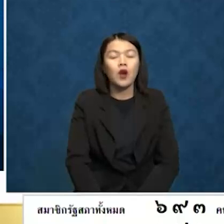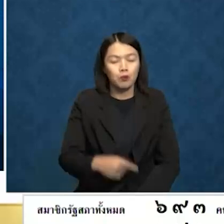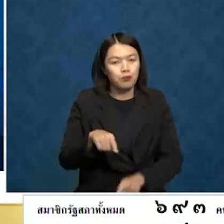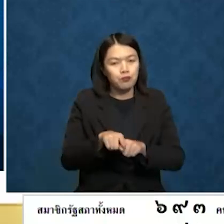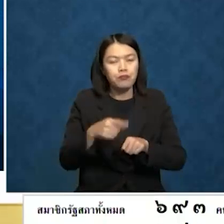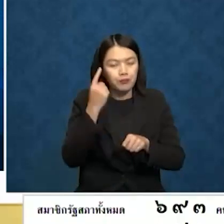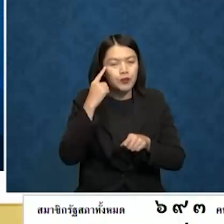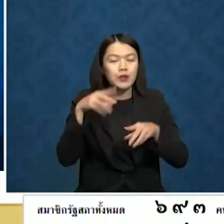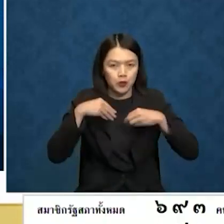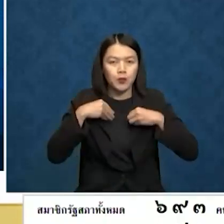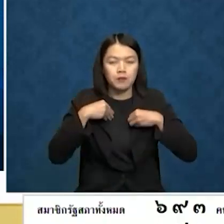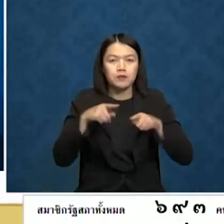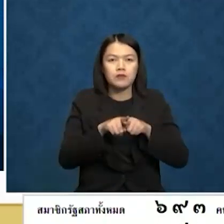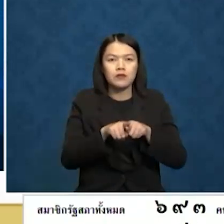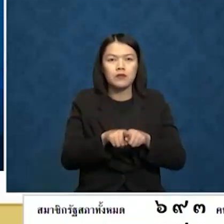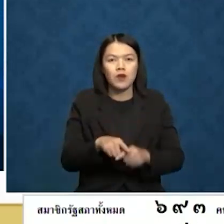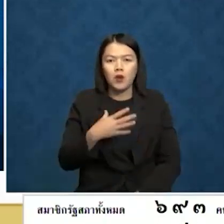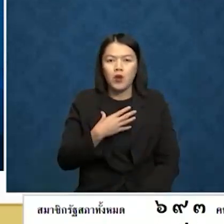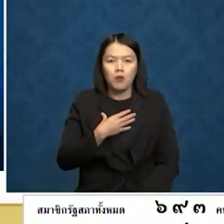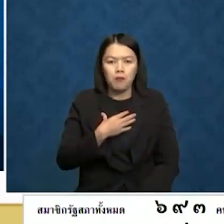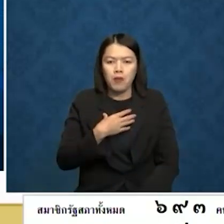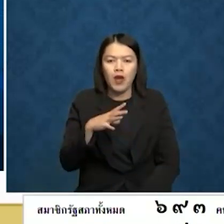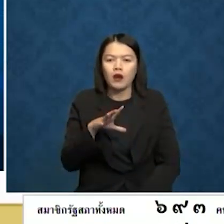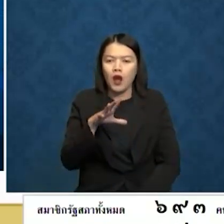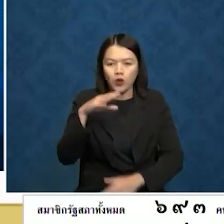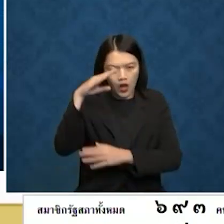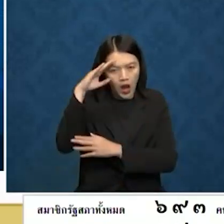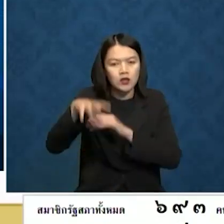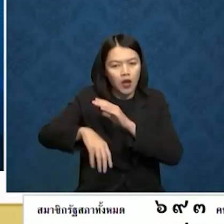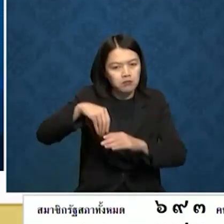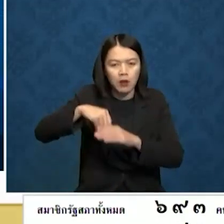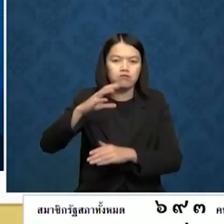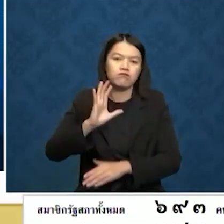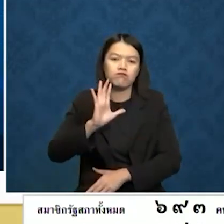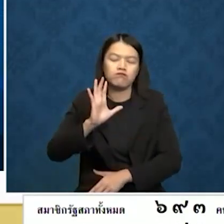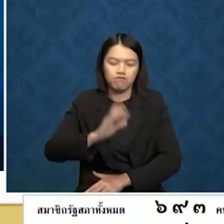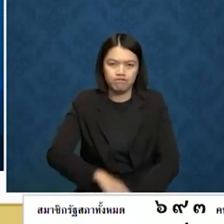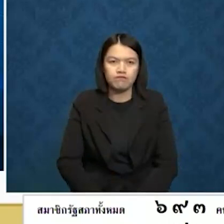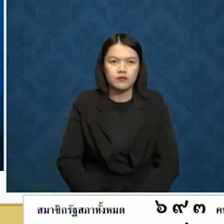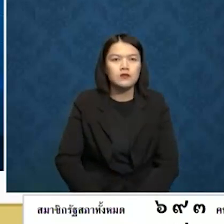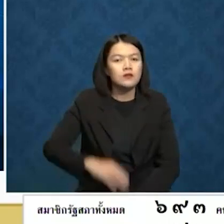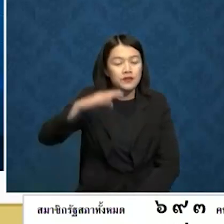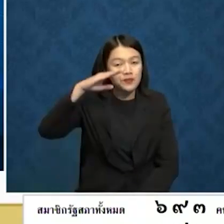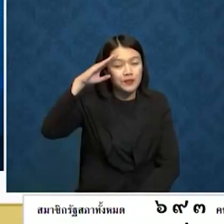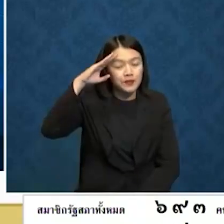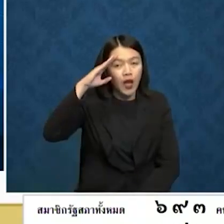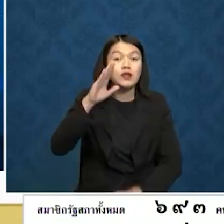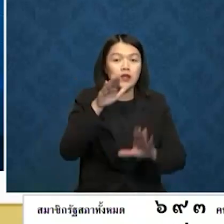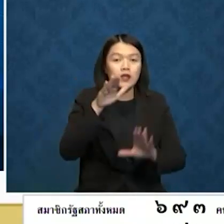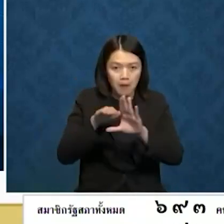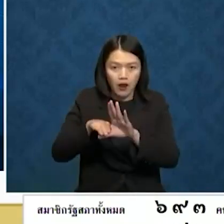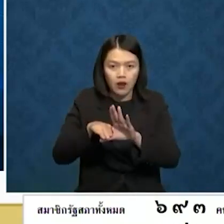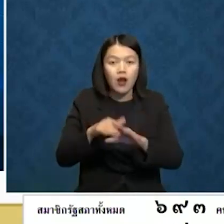วยเป็นอย่างยิ่งนะครับและผมไม่เห็นด้วยกับการที่เราจะต้องไปเกณฑ์ทหารกันอีกต่อไปทหารสามารถรับสมัครและเข้